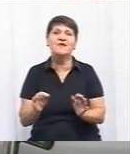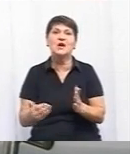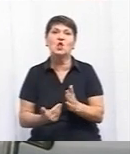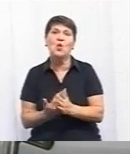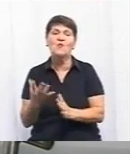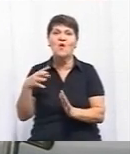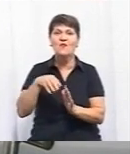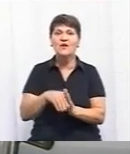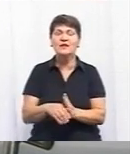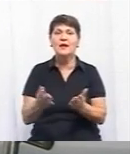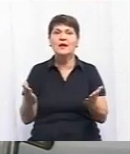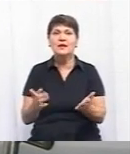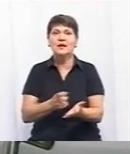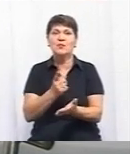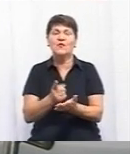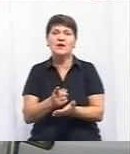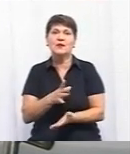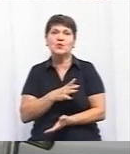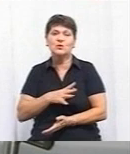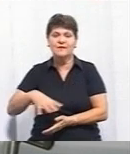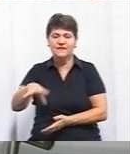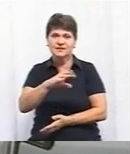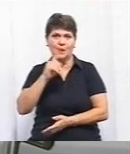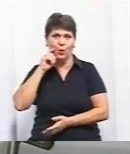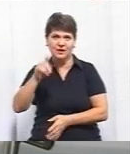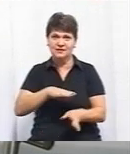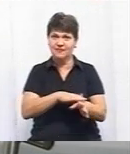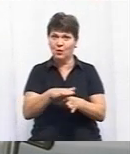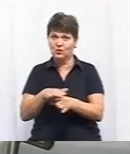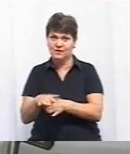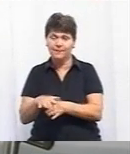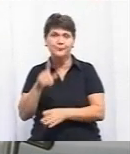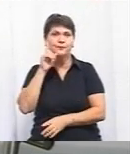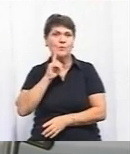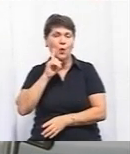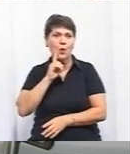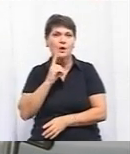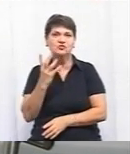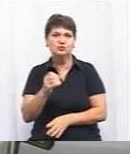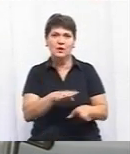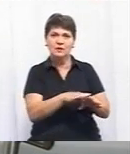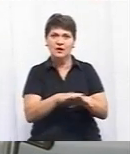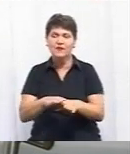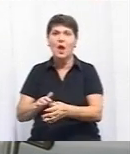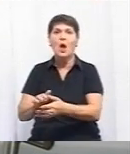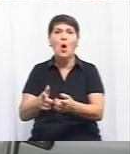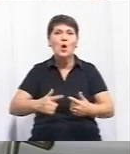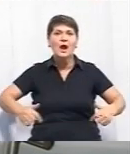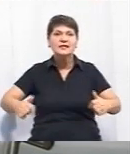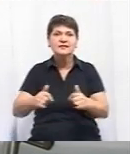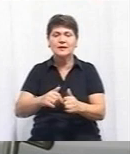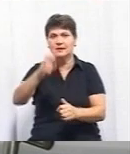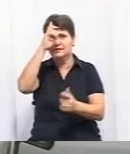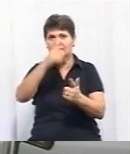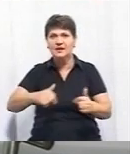які мають виконувати всі українці. І поки що це на рівні, наприклад, організації